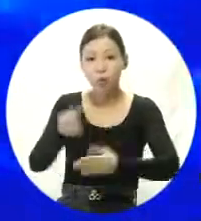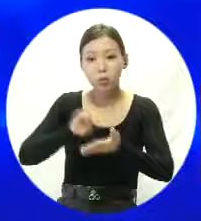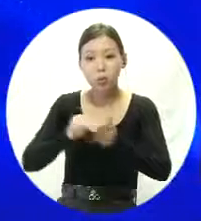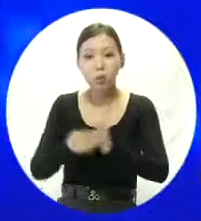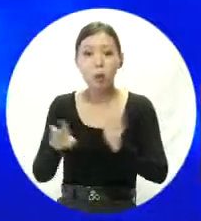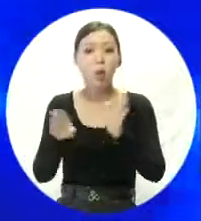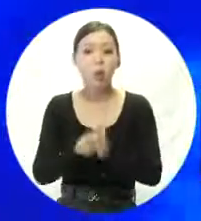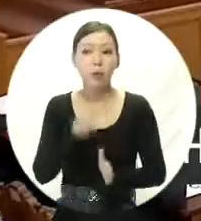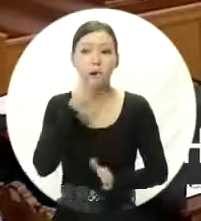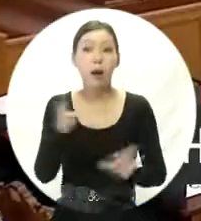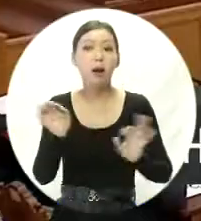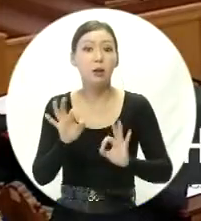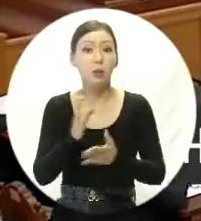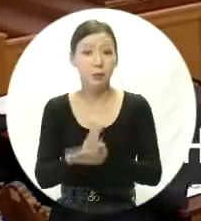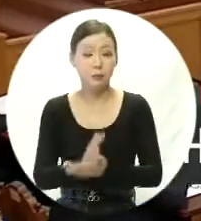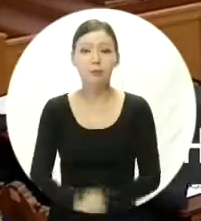харагдах байна.